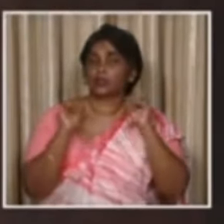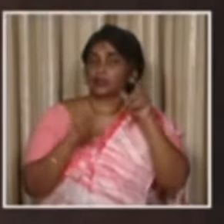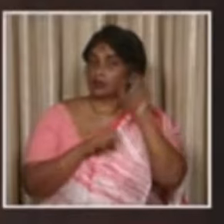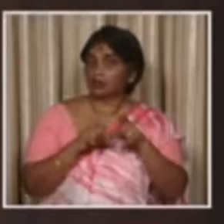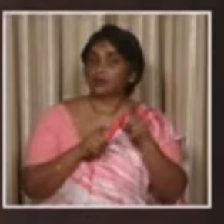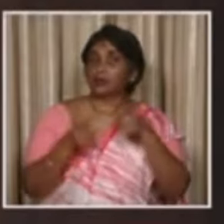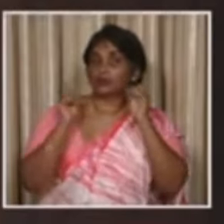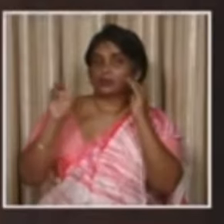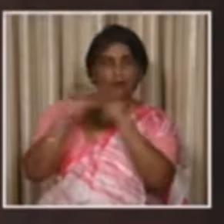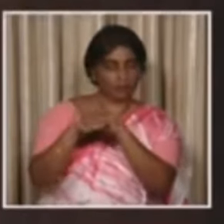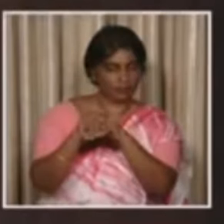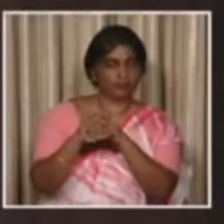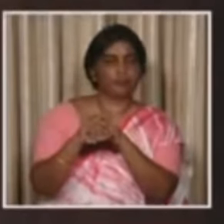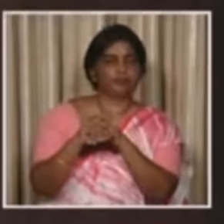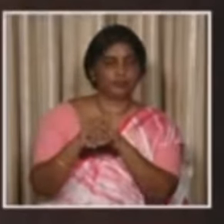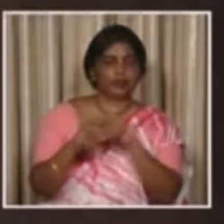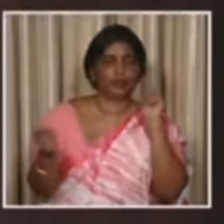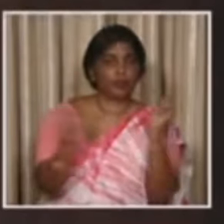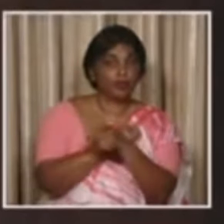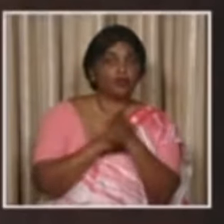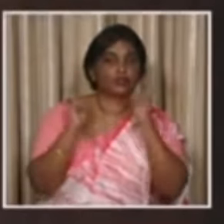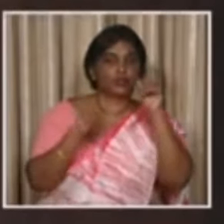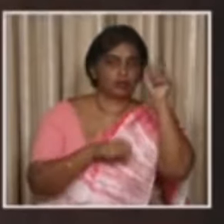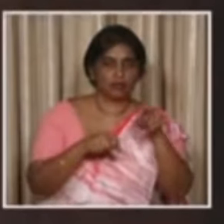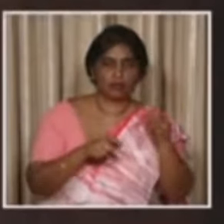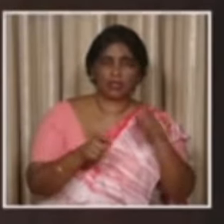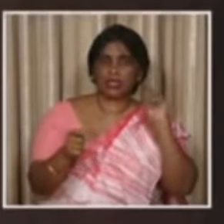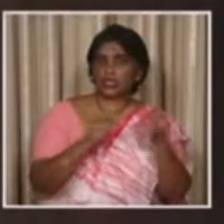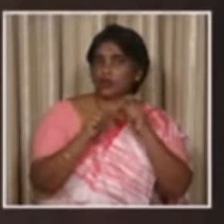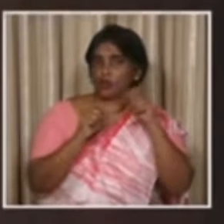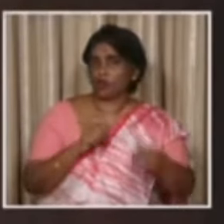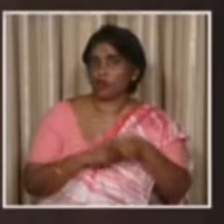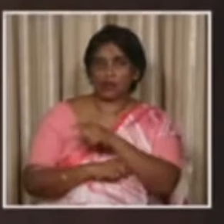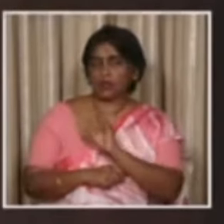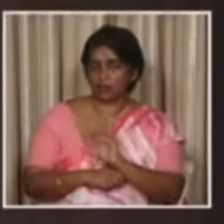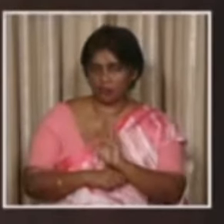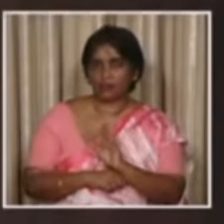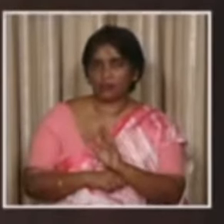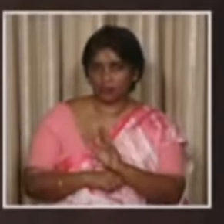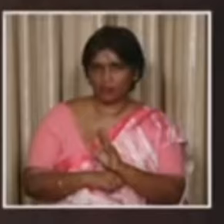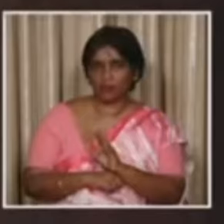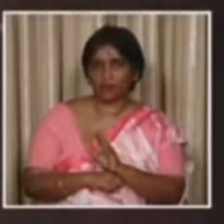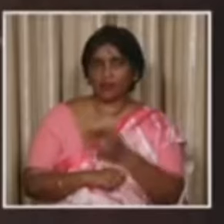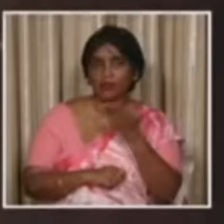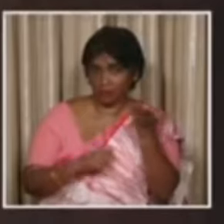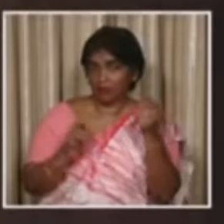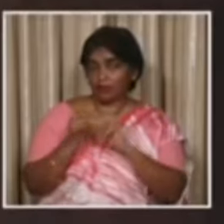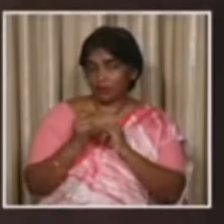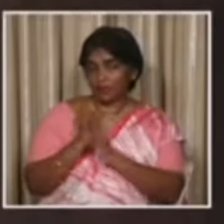තමයි ගිහිල්ලා ක්‍රීඩා කරන්න මැච් එක ගහන්න ක්‍රීඩකයෝ ක්‍රිකට් බෝඩ් එක කට්ටිය නෙමෙයි නේද? මුසිලෙමතුම